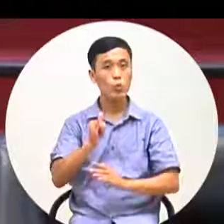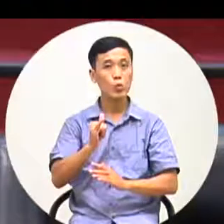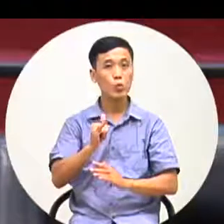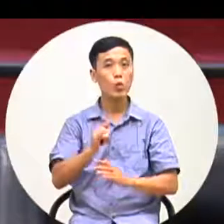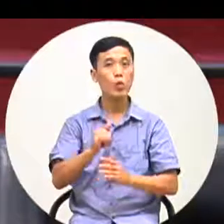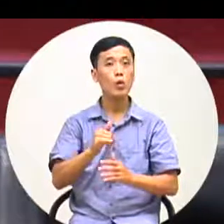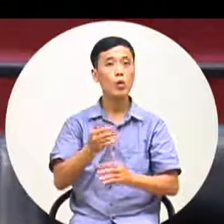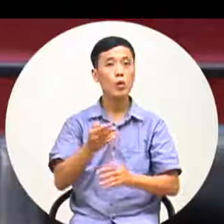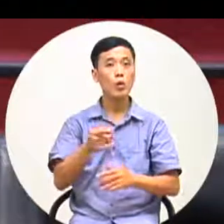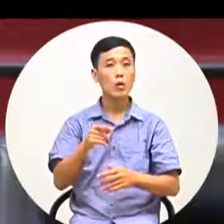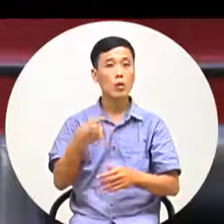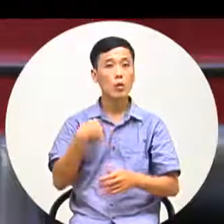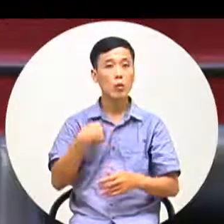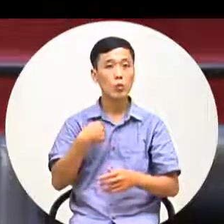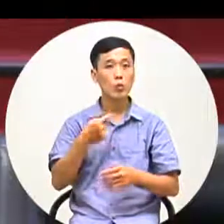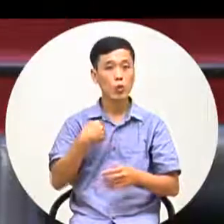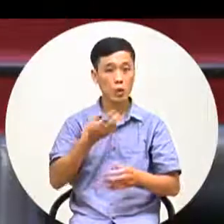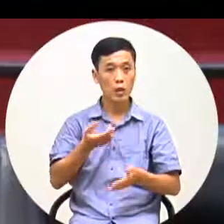来的，